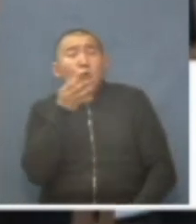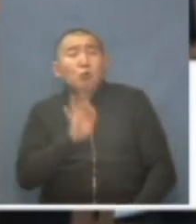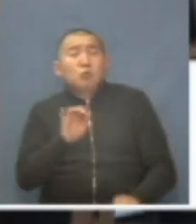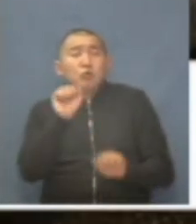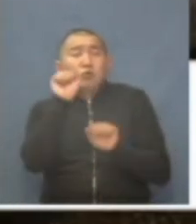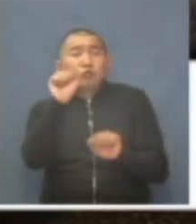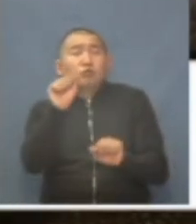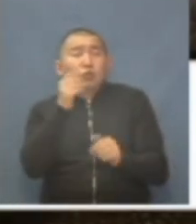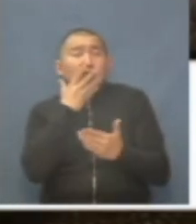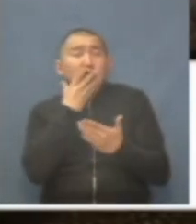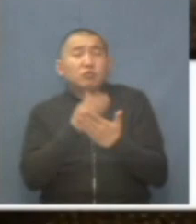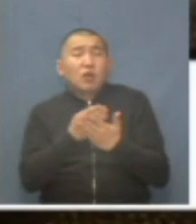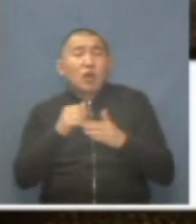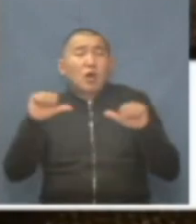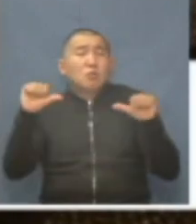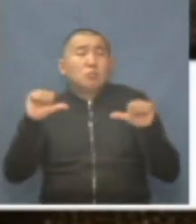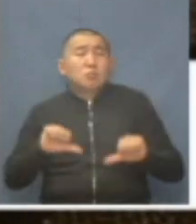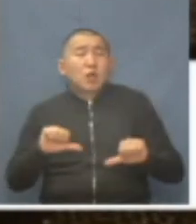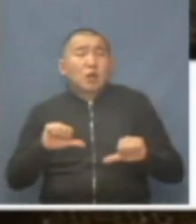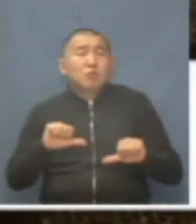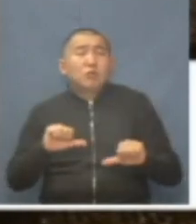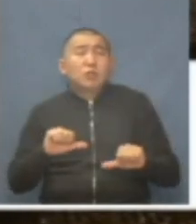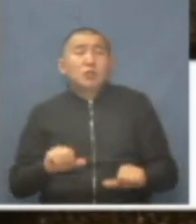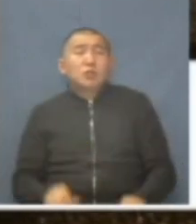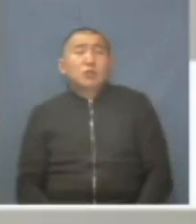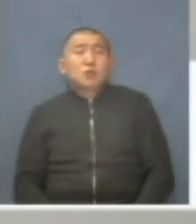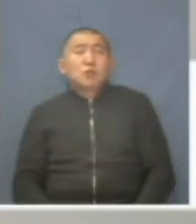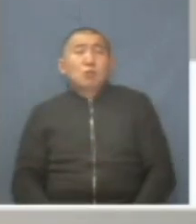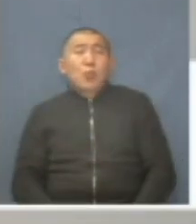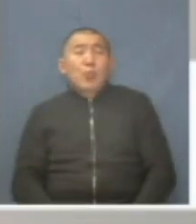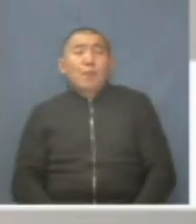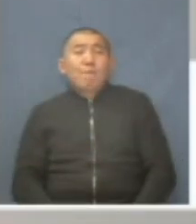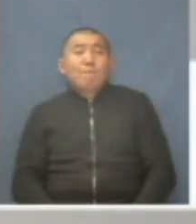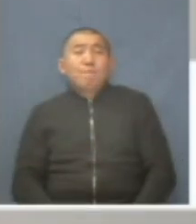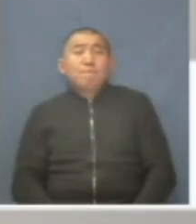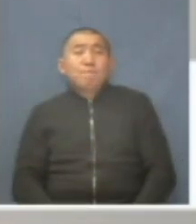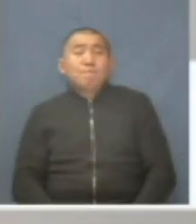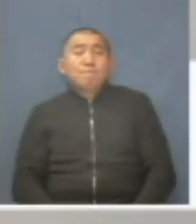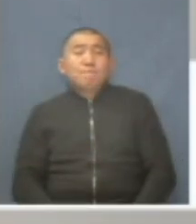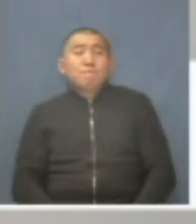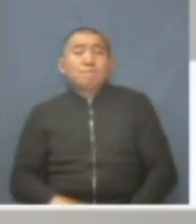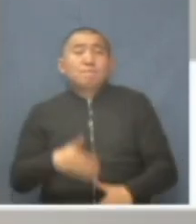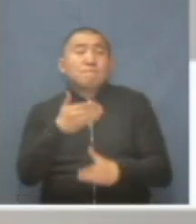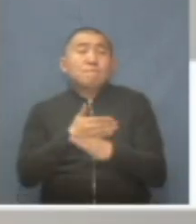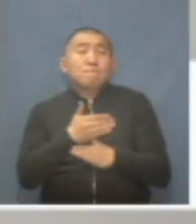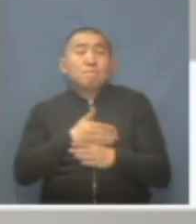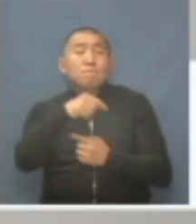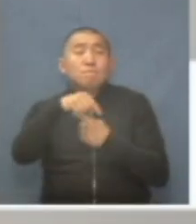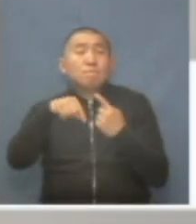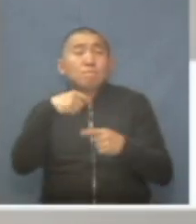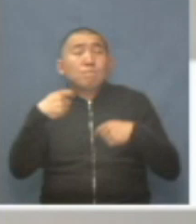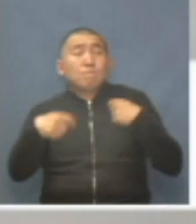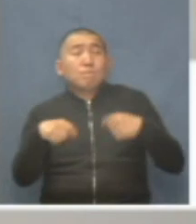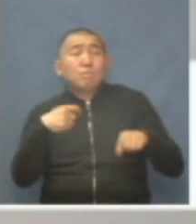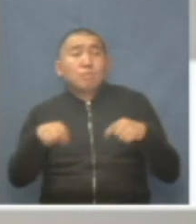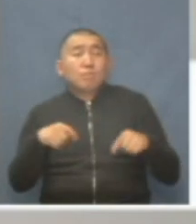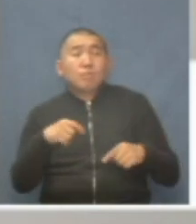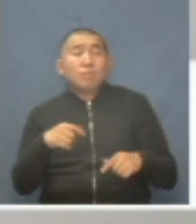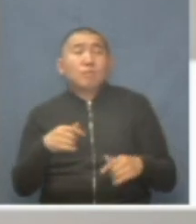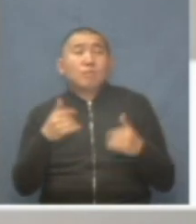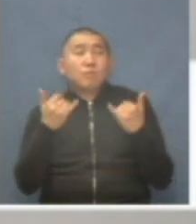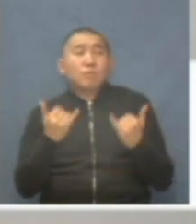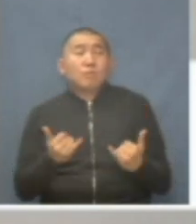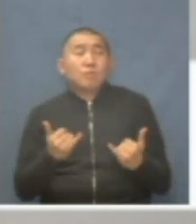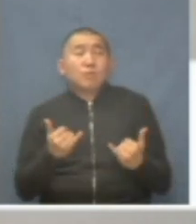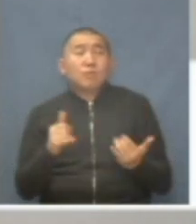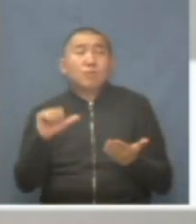защиты авторских прав, патентов и торговых марок. Помощь предпринимателям. Мы организуем сегодняшнее мероприятие